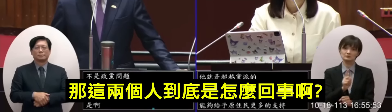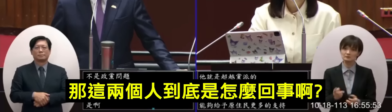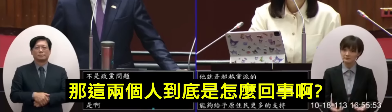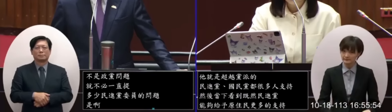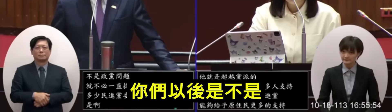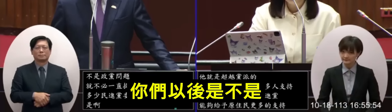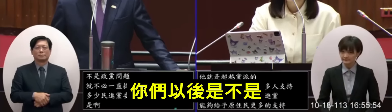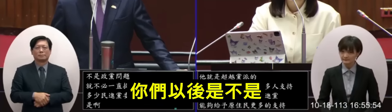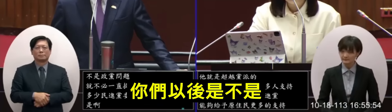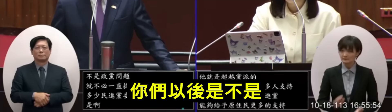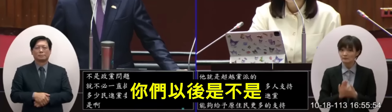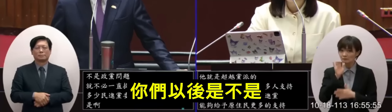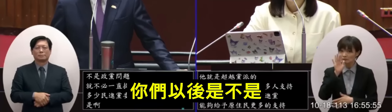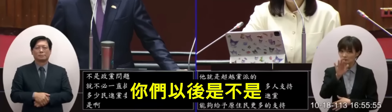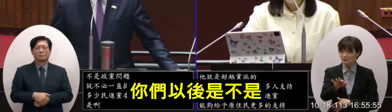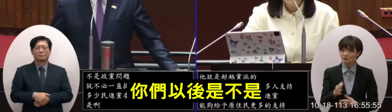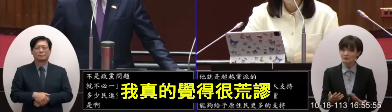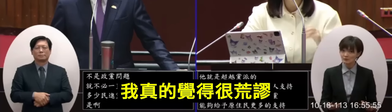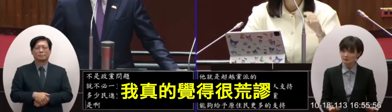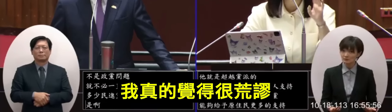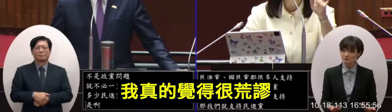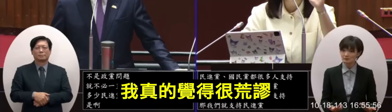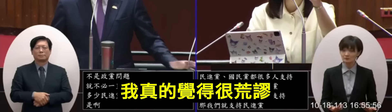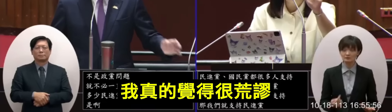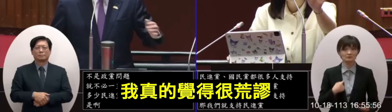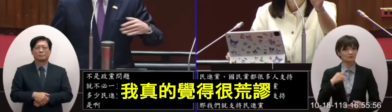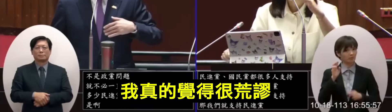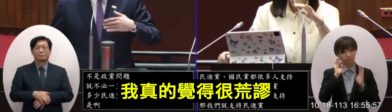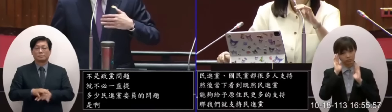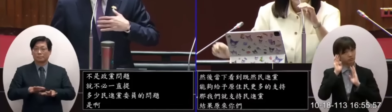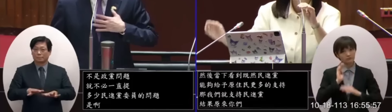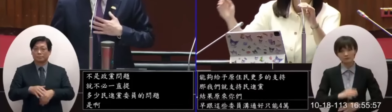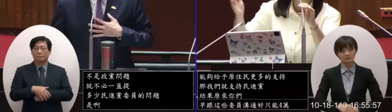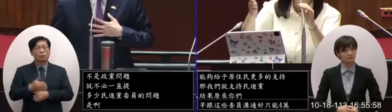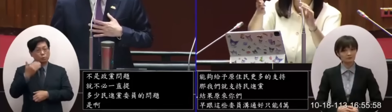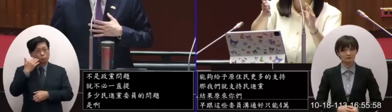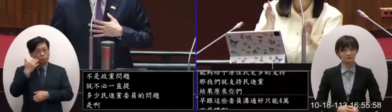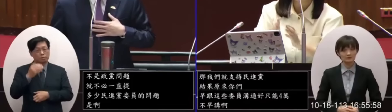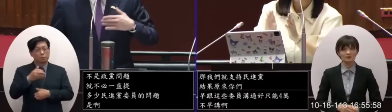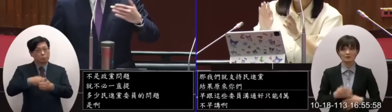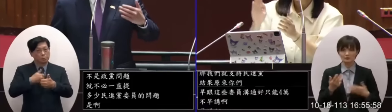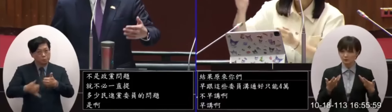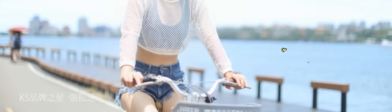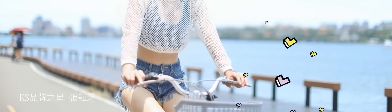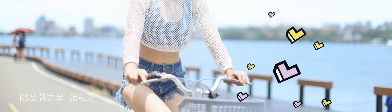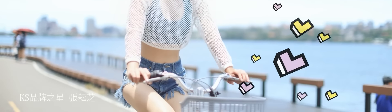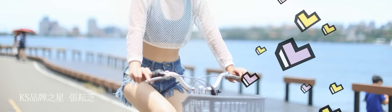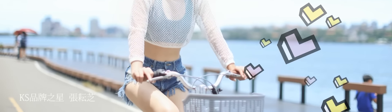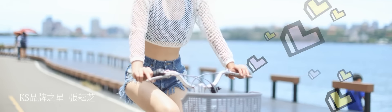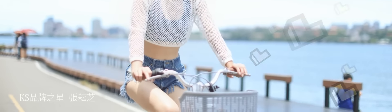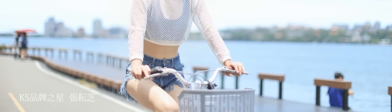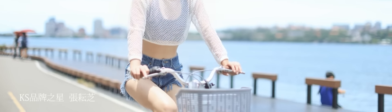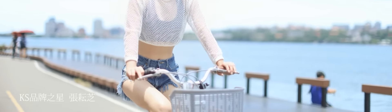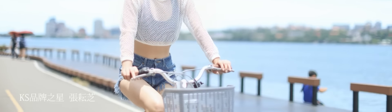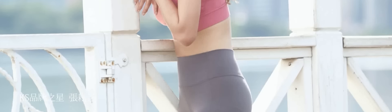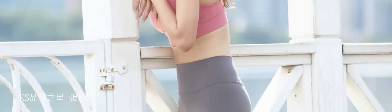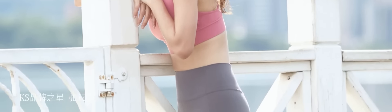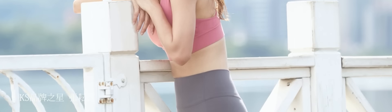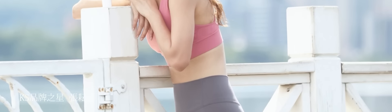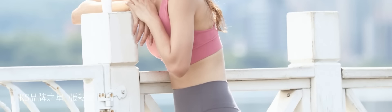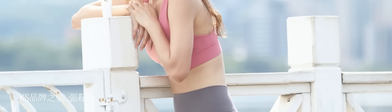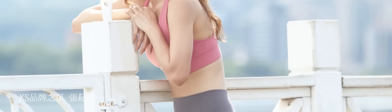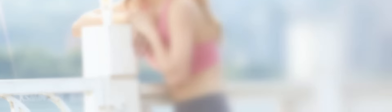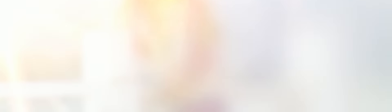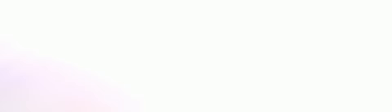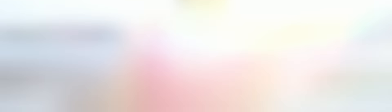事啊？你们以后是不是？我真的觉得很荒谬啊！我还有很多问题哦。 朋友都知道我是很挑剔